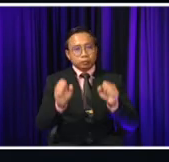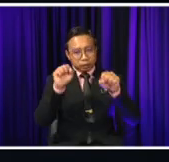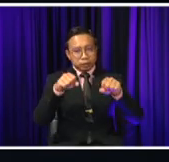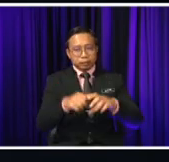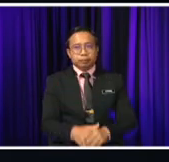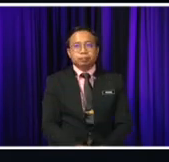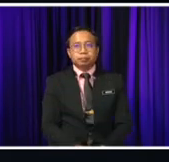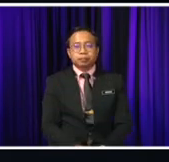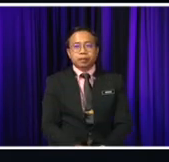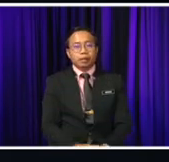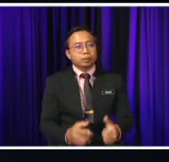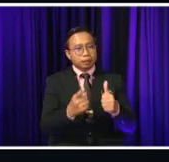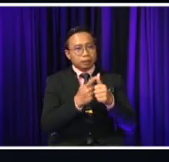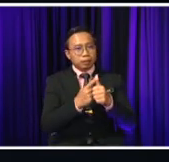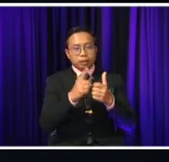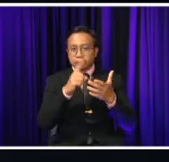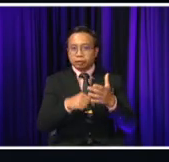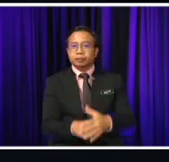yang pertama